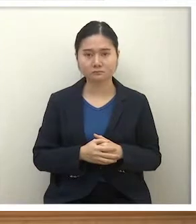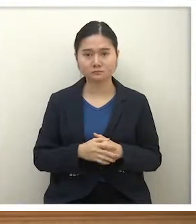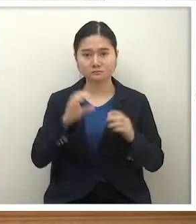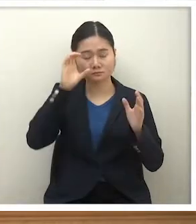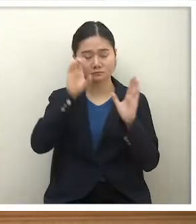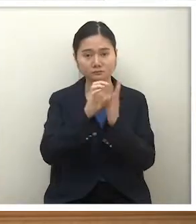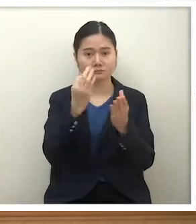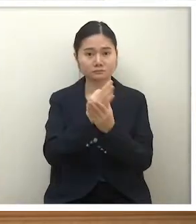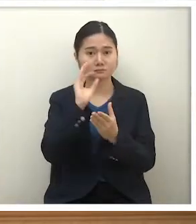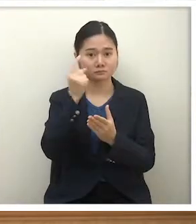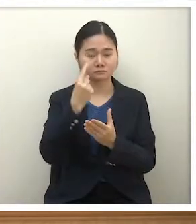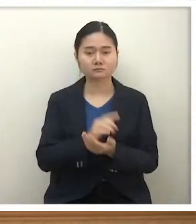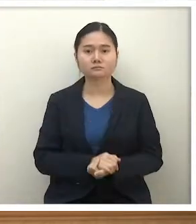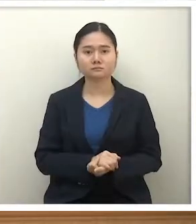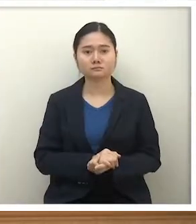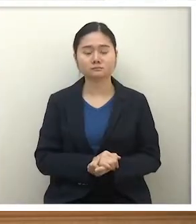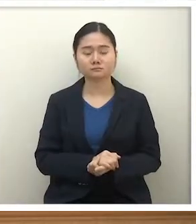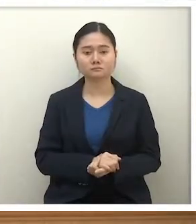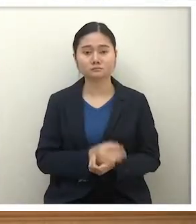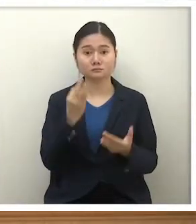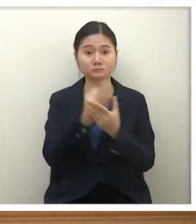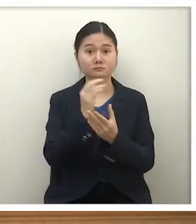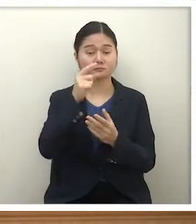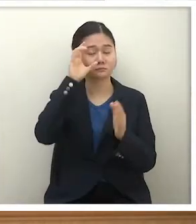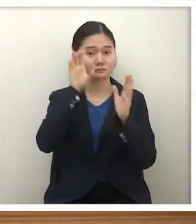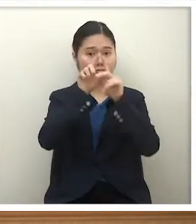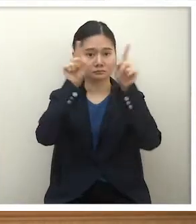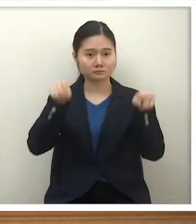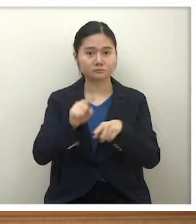าไฟล์ใหม่เนี่ยนะครับเราก็จะ